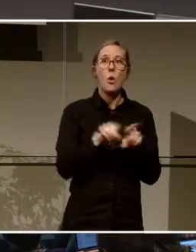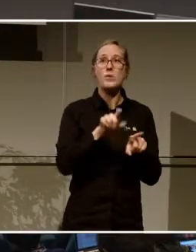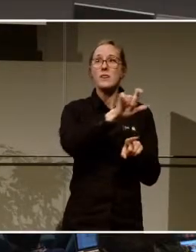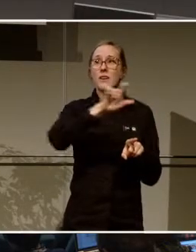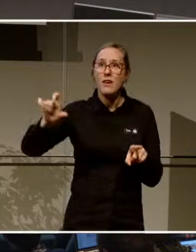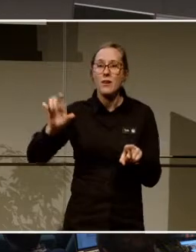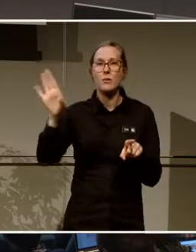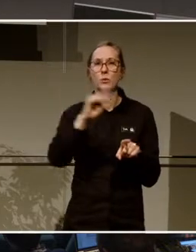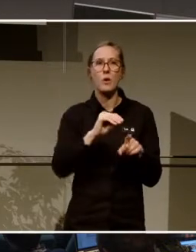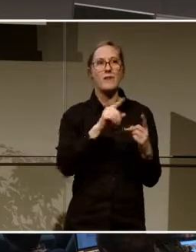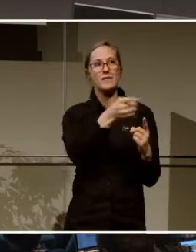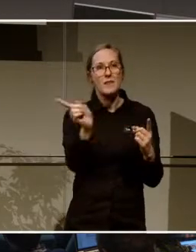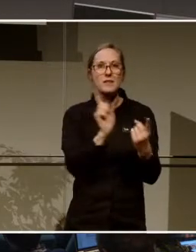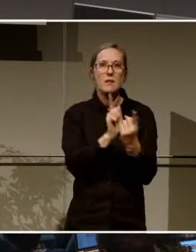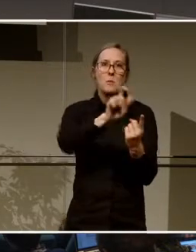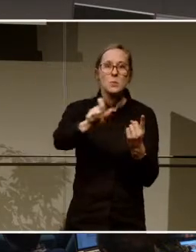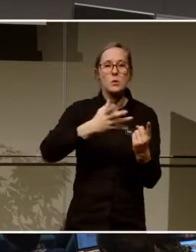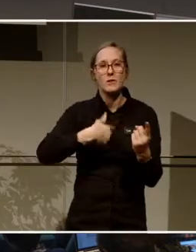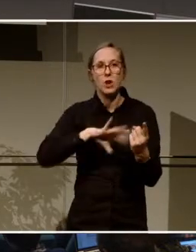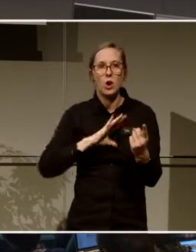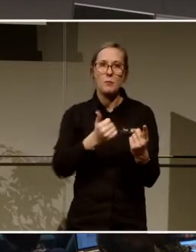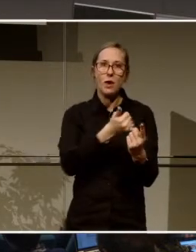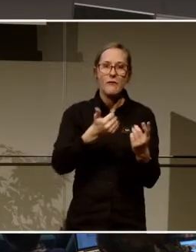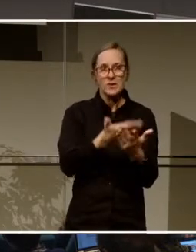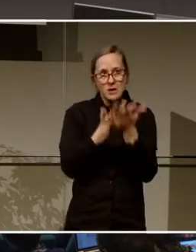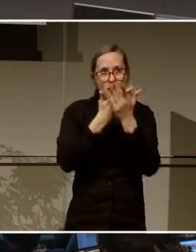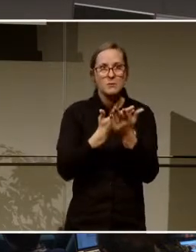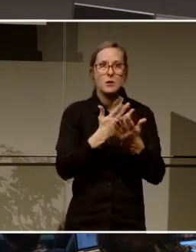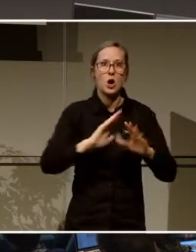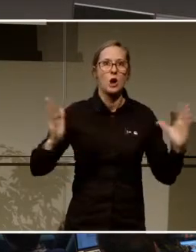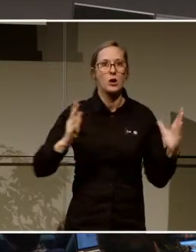som vill ha någon typ av hjälp och öka sin digitala kompetens.